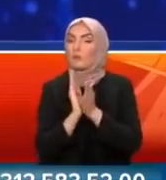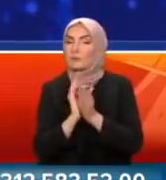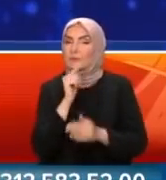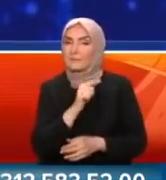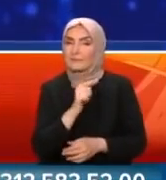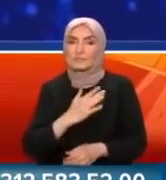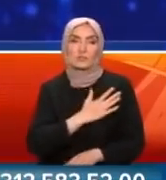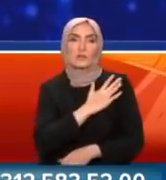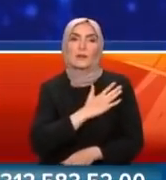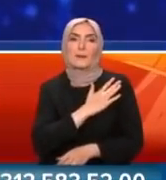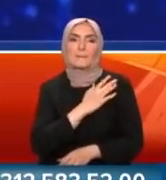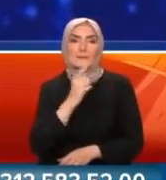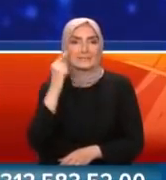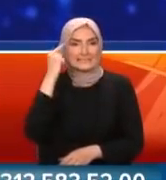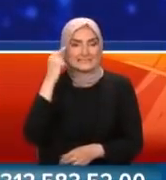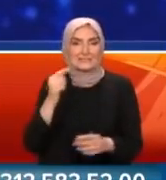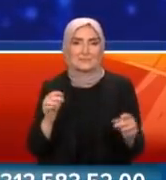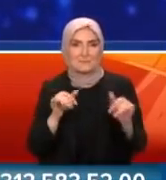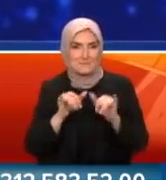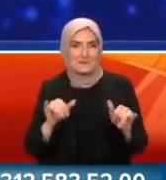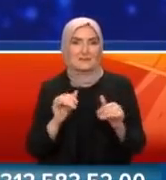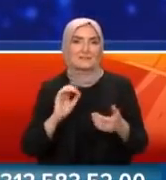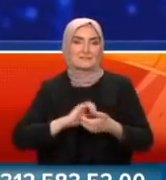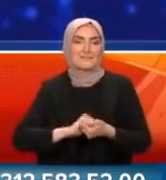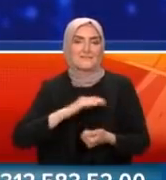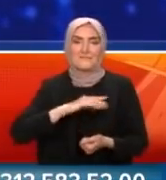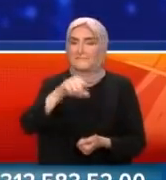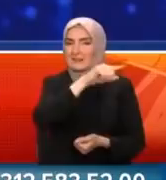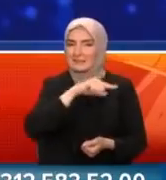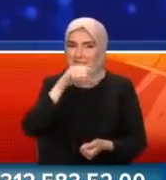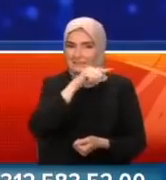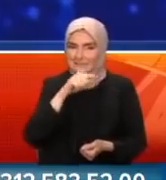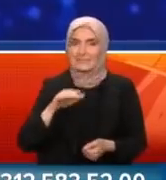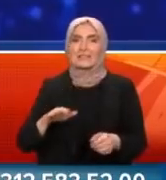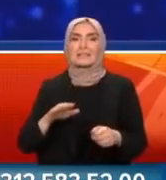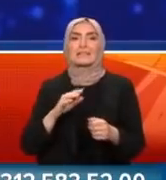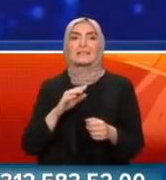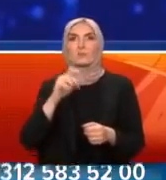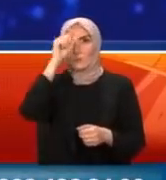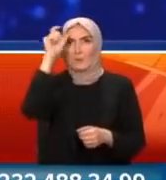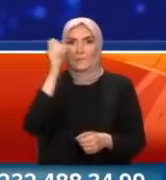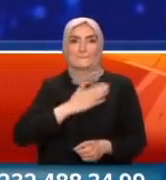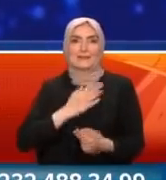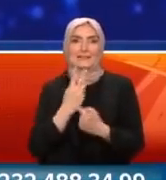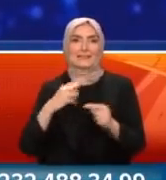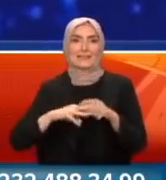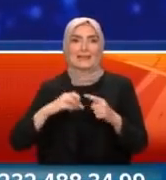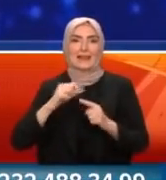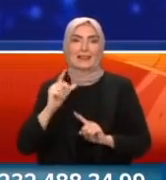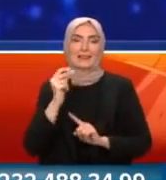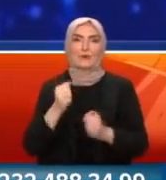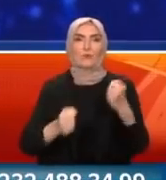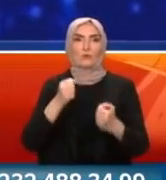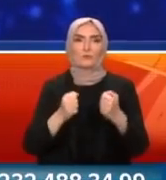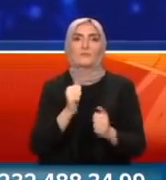gazetelerini açıp baktığımızda yerli otomobil fabrikası konusu Boşnak ırkıdır mı